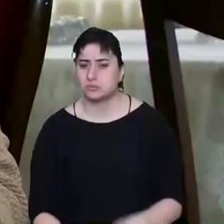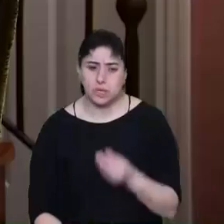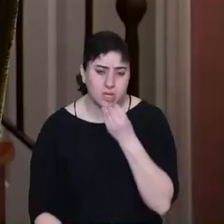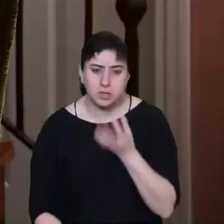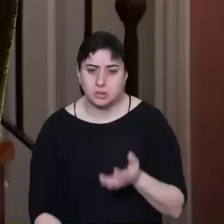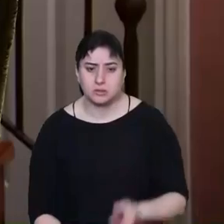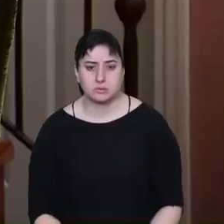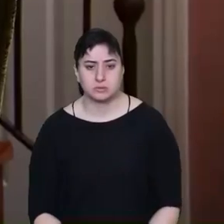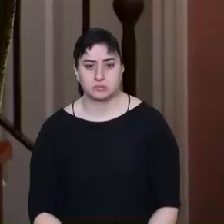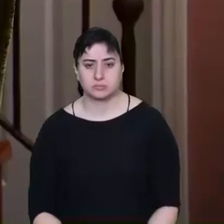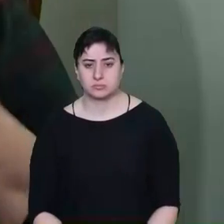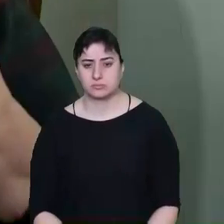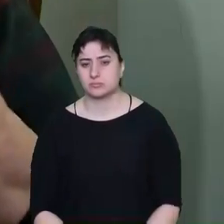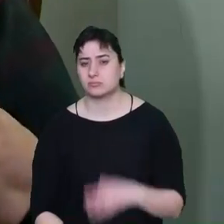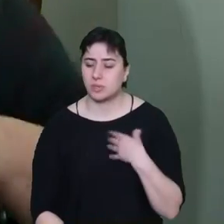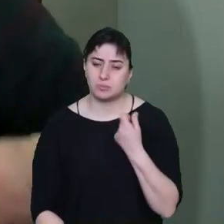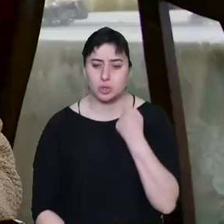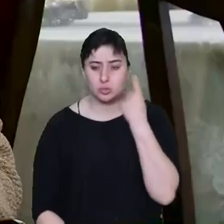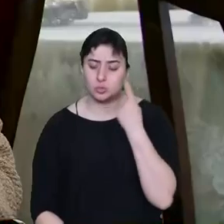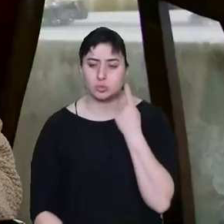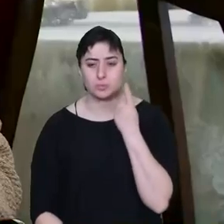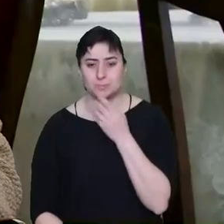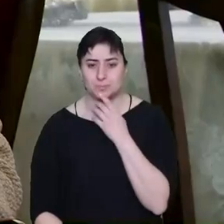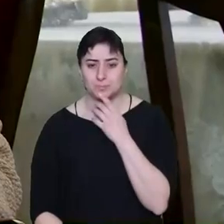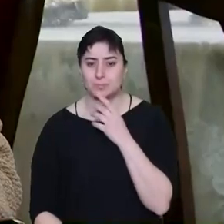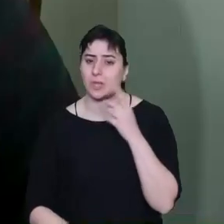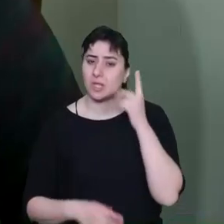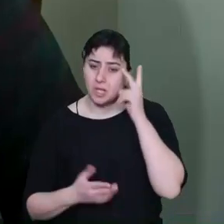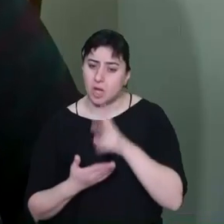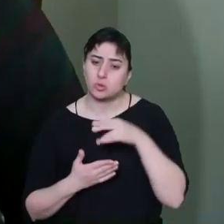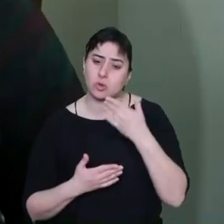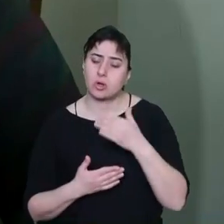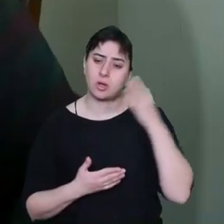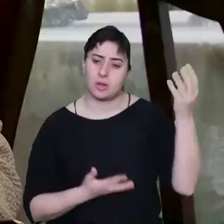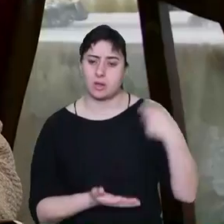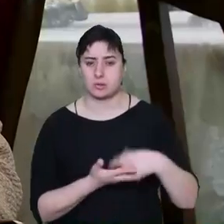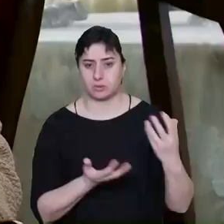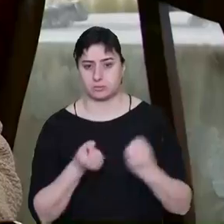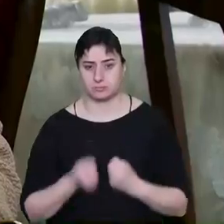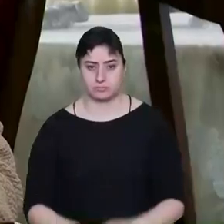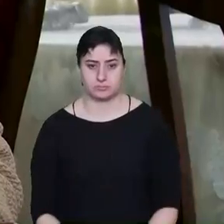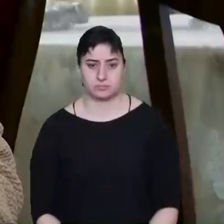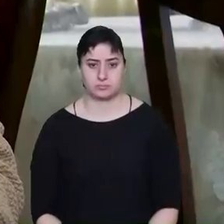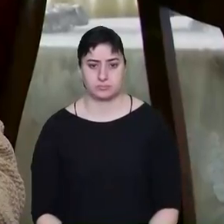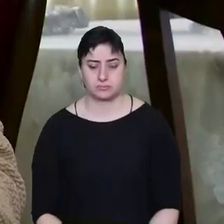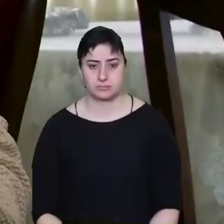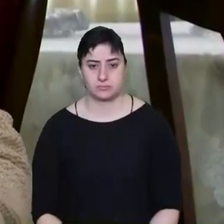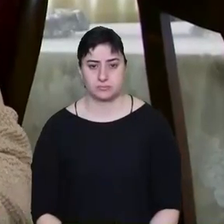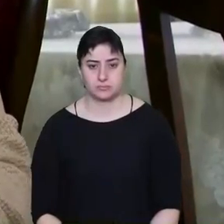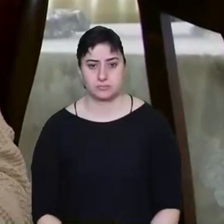yerler? Dur, dur. Biraz düşünelim Mahmut. Bir karar verelim, sonra çıkıp alırsın.